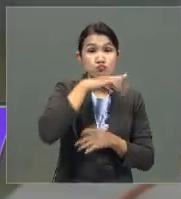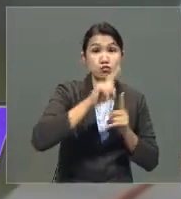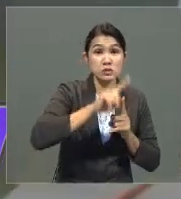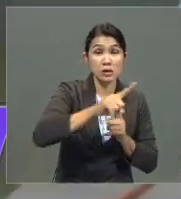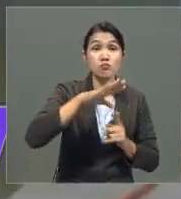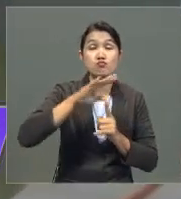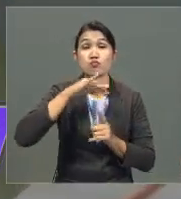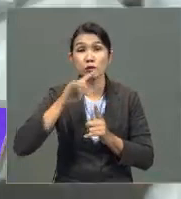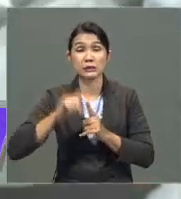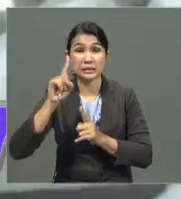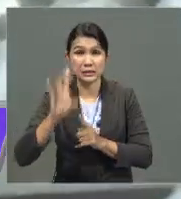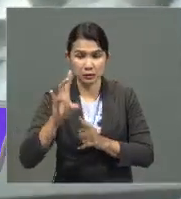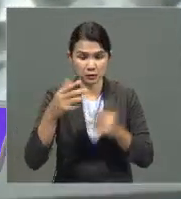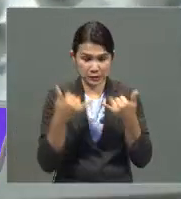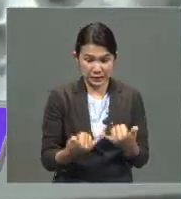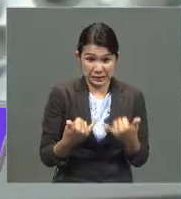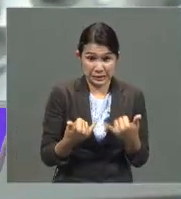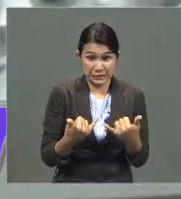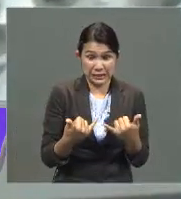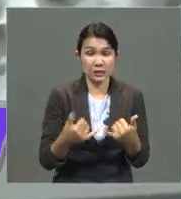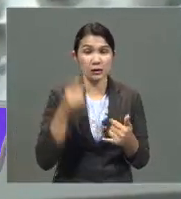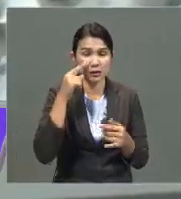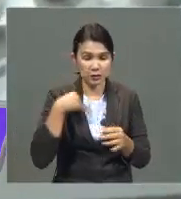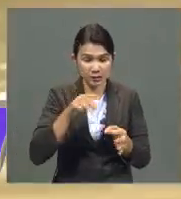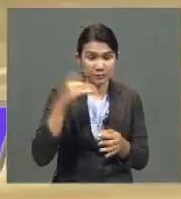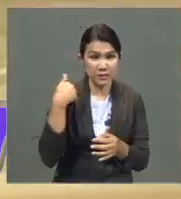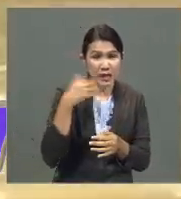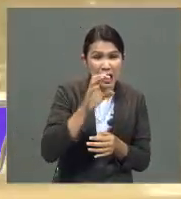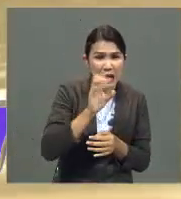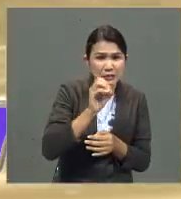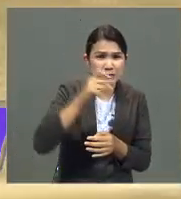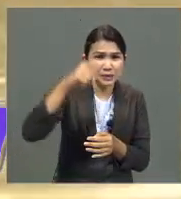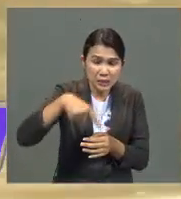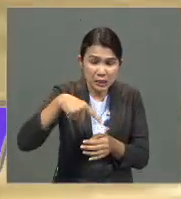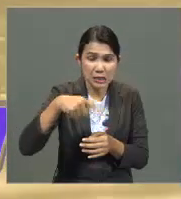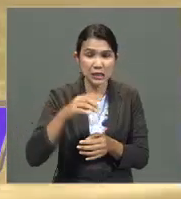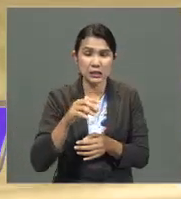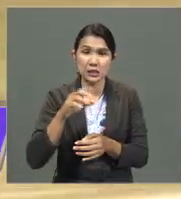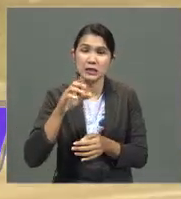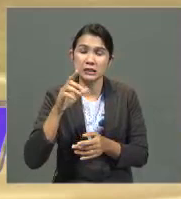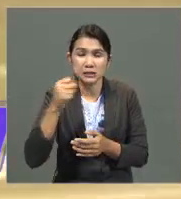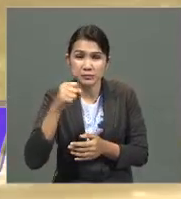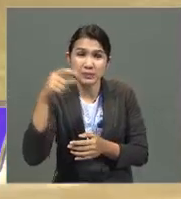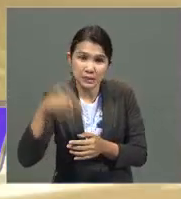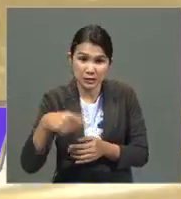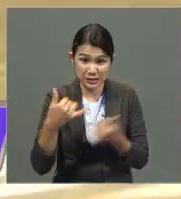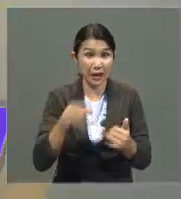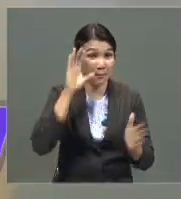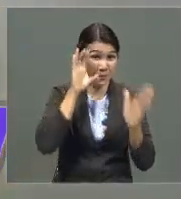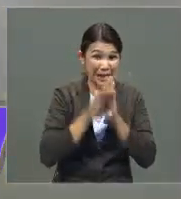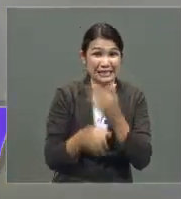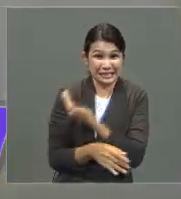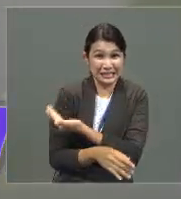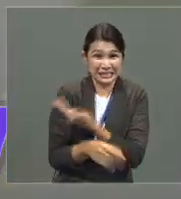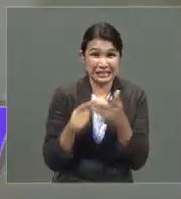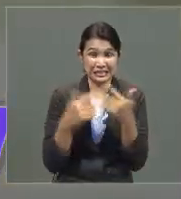เองนะครับตั้งแต่ช่วง 50เซ็นติเมตรถึง 2เมตรในบางจุดนะครับเป็นทางยาวกว่า 1.5ออกไปติตามผู้ชมเห็น